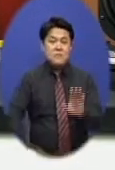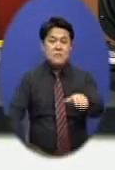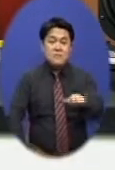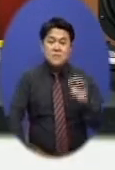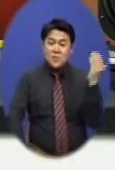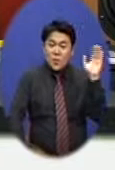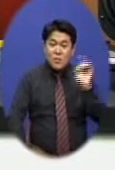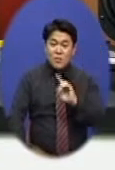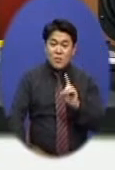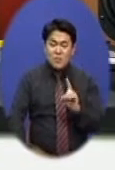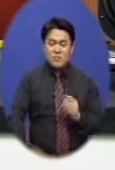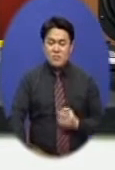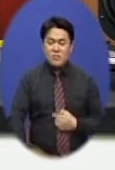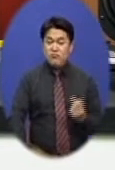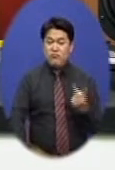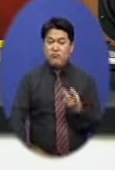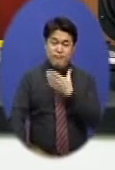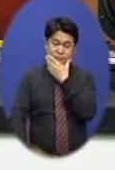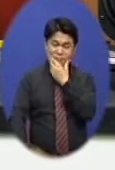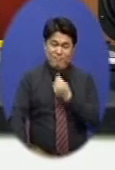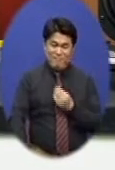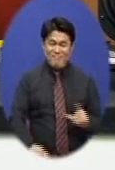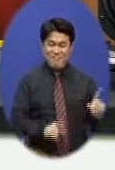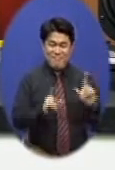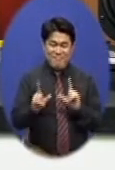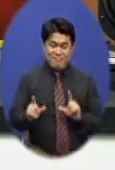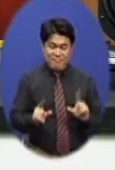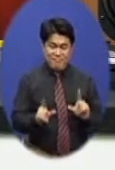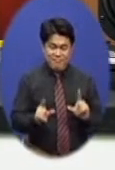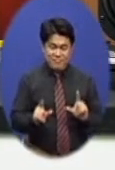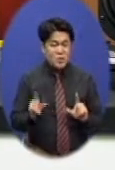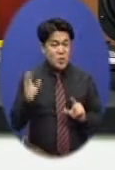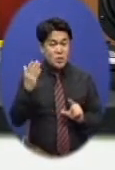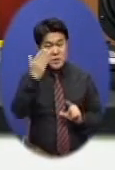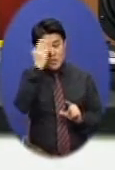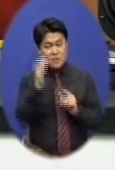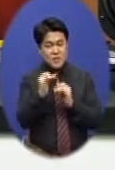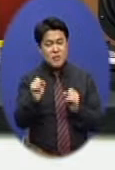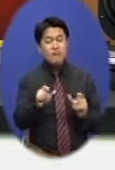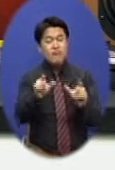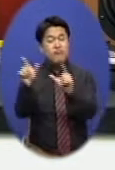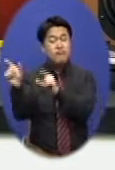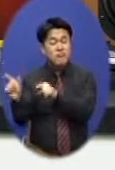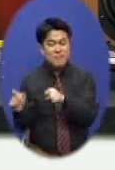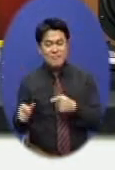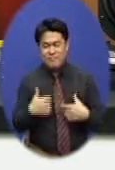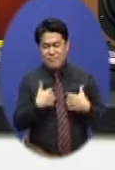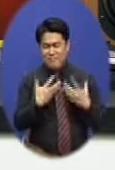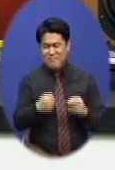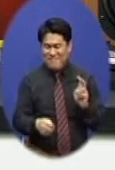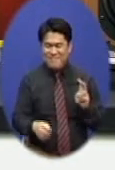그러면 요즘에는 또 그 두 분이서 이렇게 행복하게 그 사는 게 젊은 세대에는 또 유행이거든요. 그러면 재밌는 일이